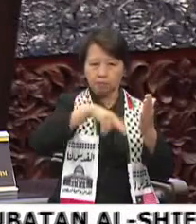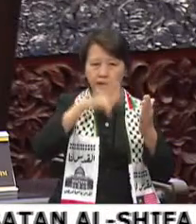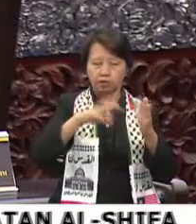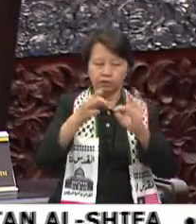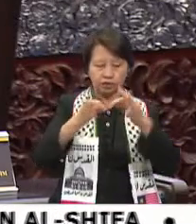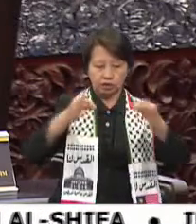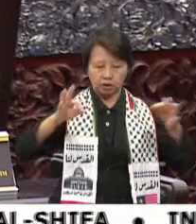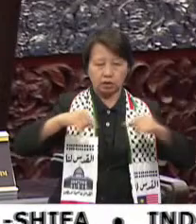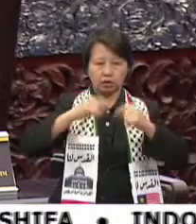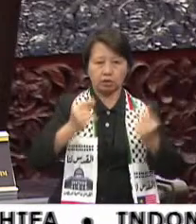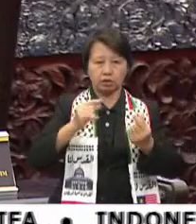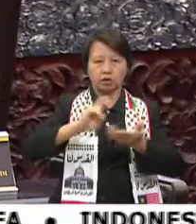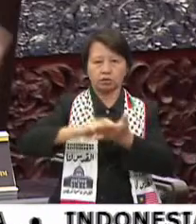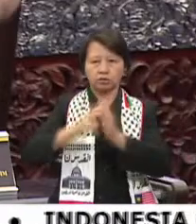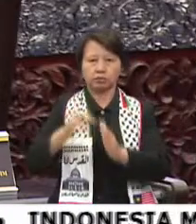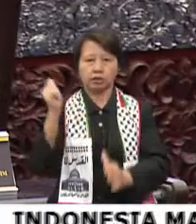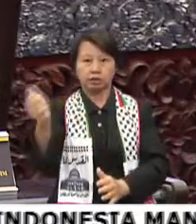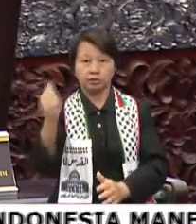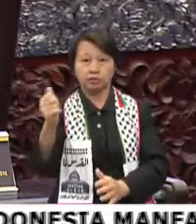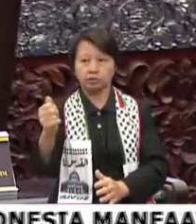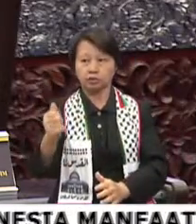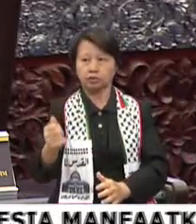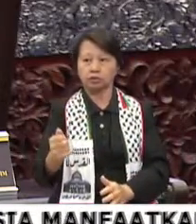yang buat terjemahannya